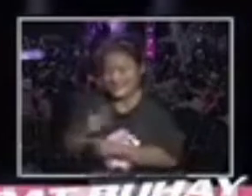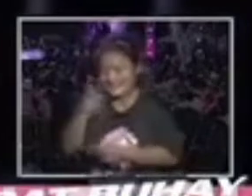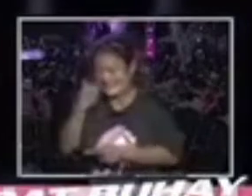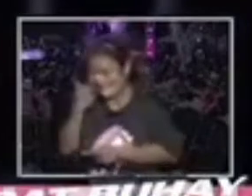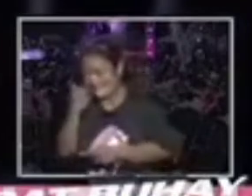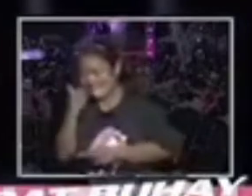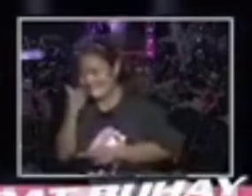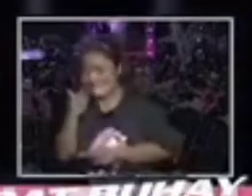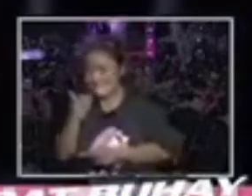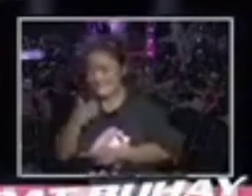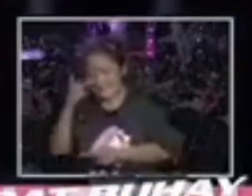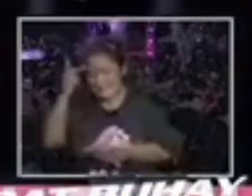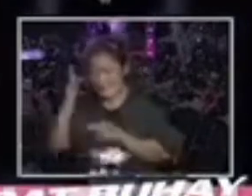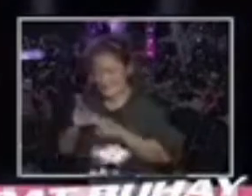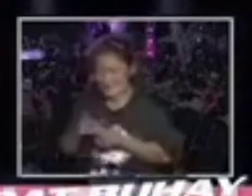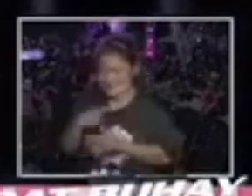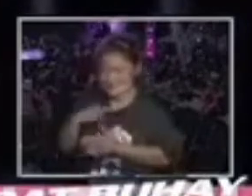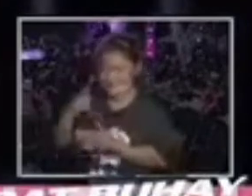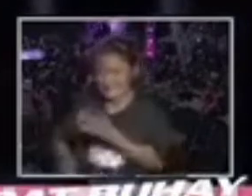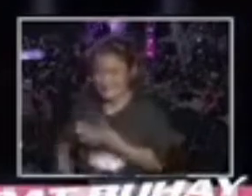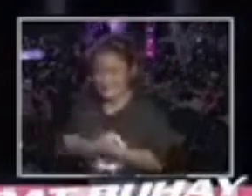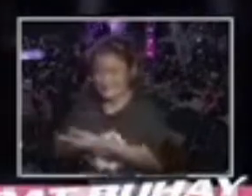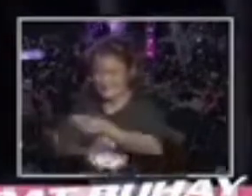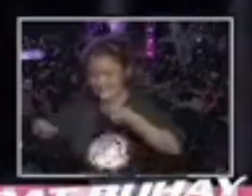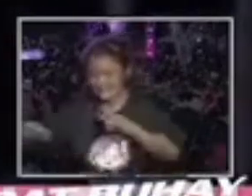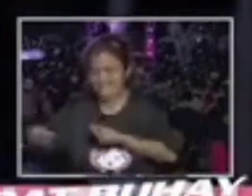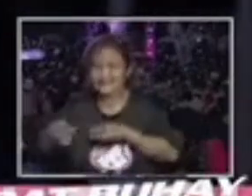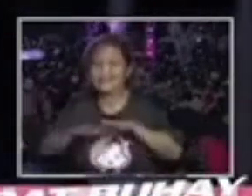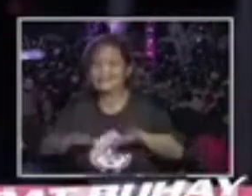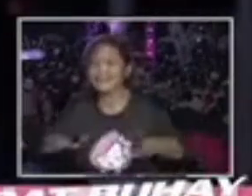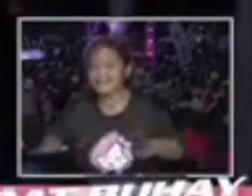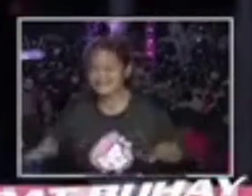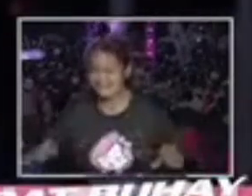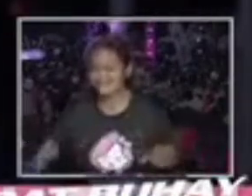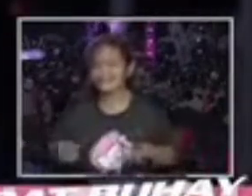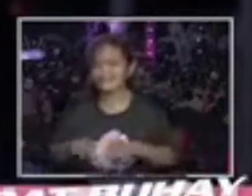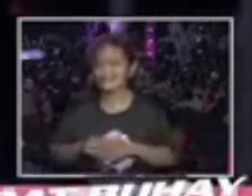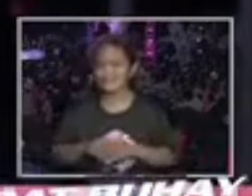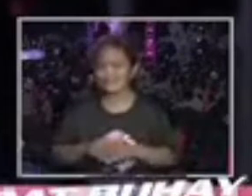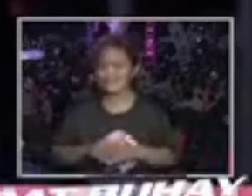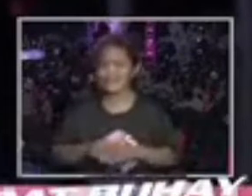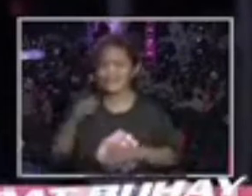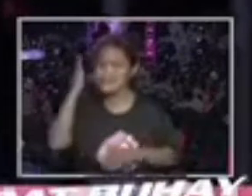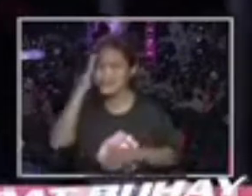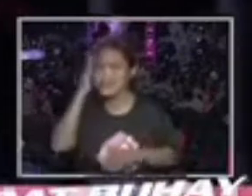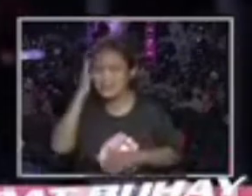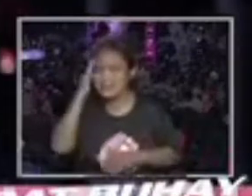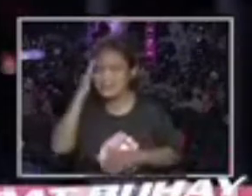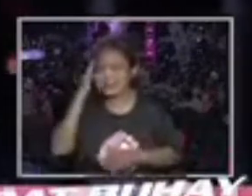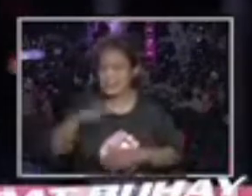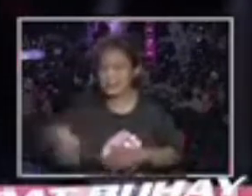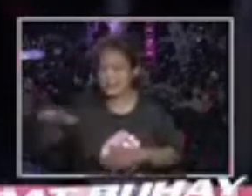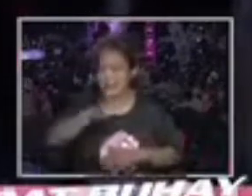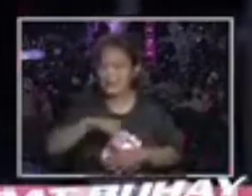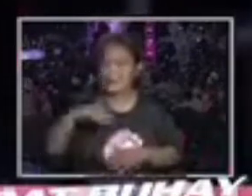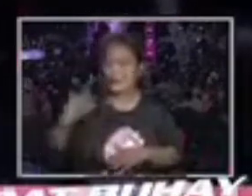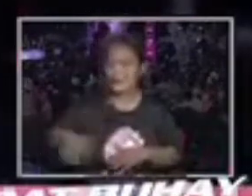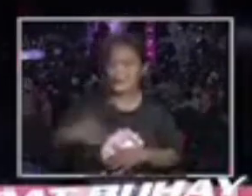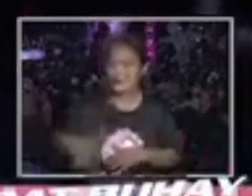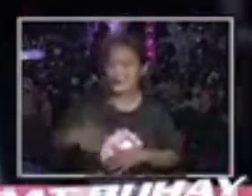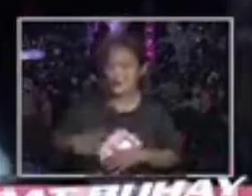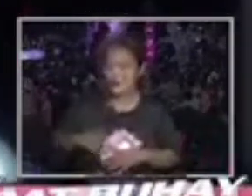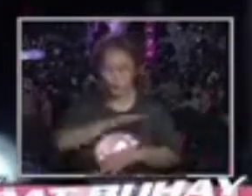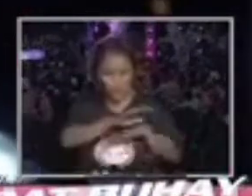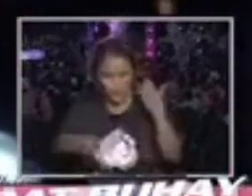ng pantustos sa pangangailangan ng mga anak nila. Alam ito na mga handang gawin ang